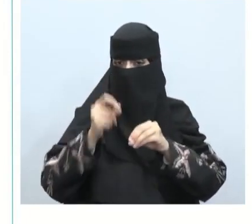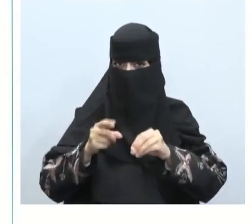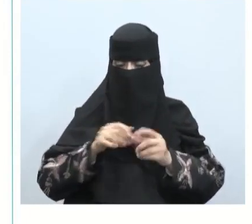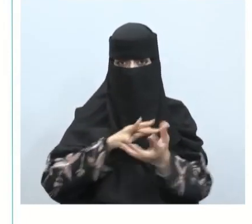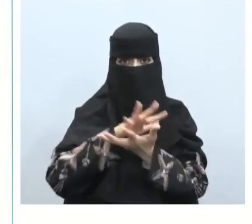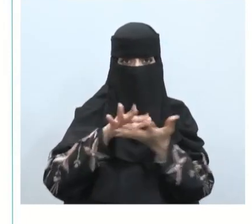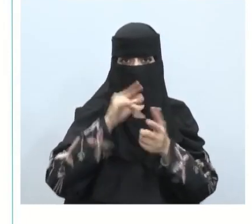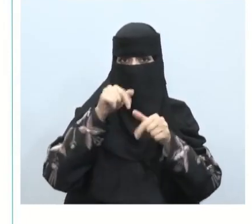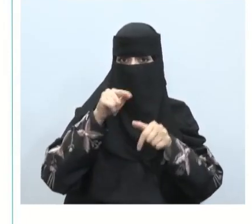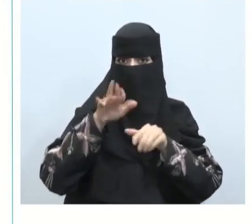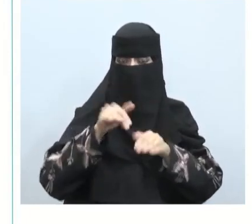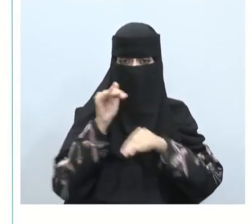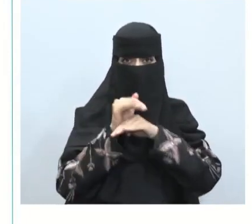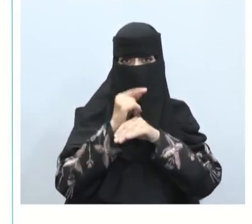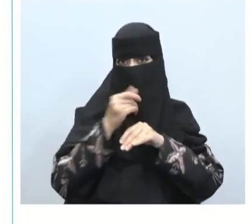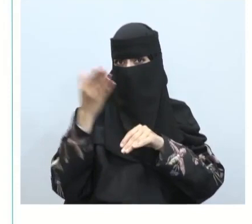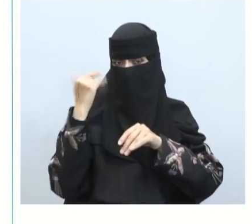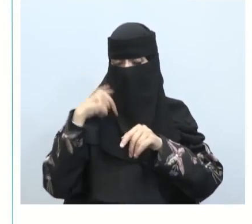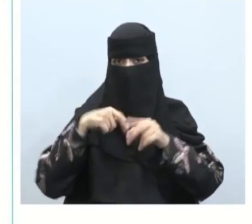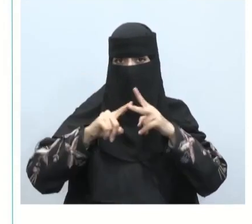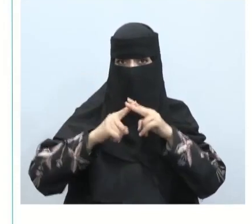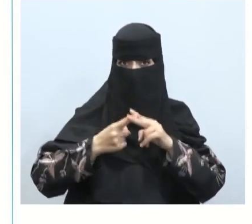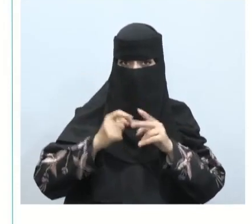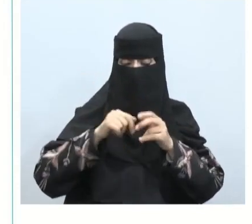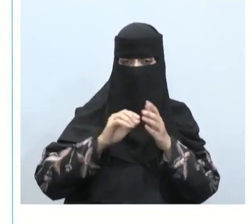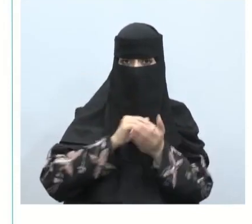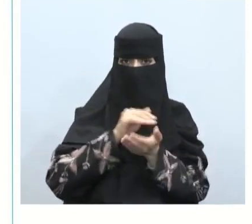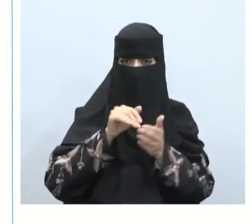المشكله التي تم دراستها في درس صيانه